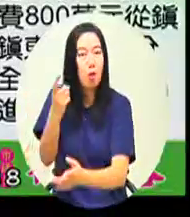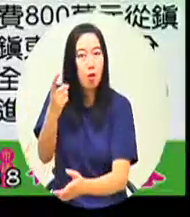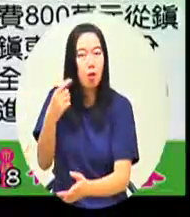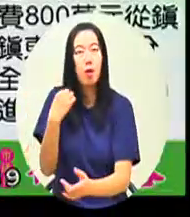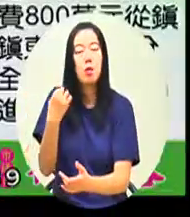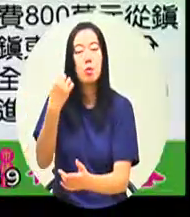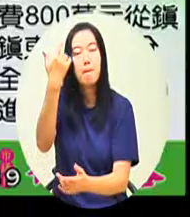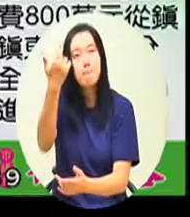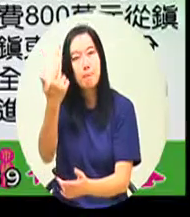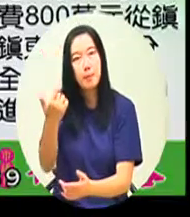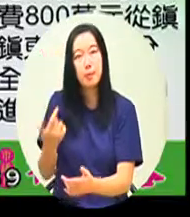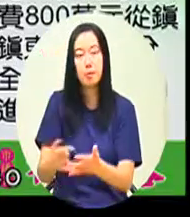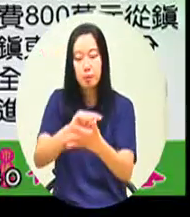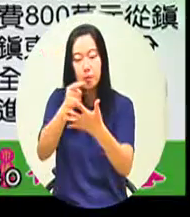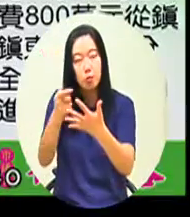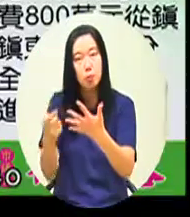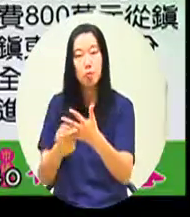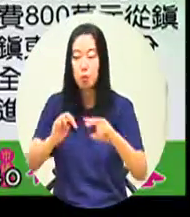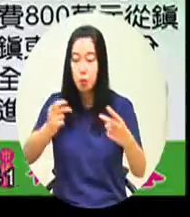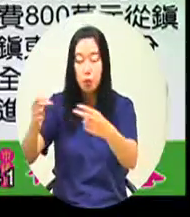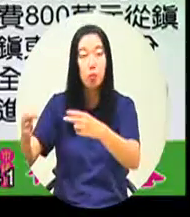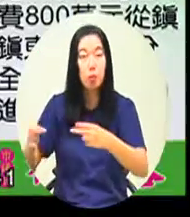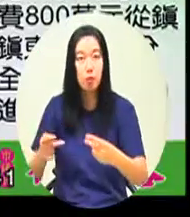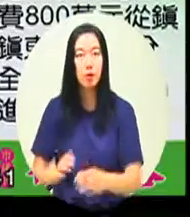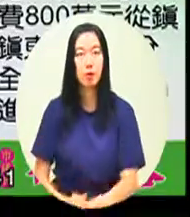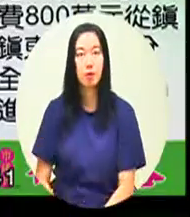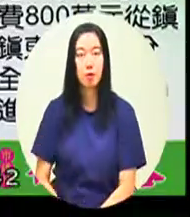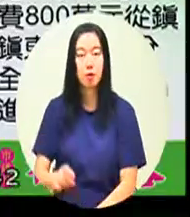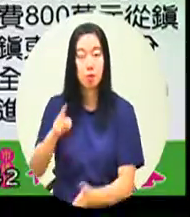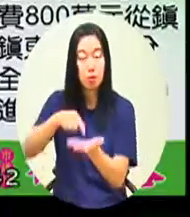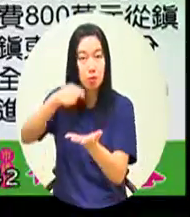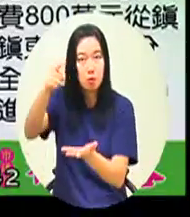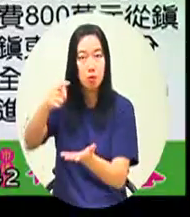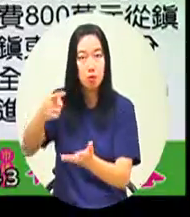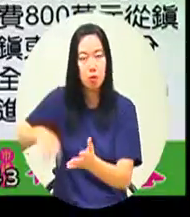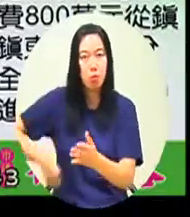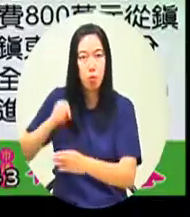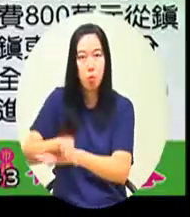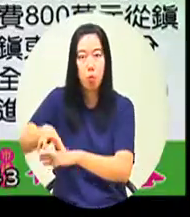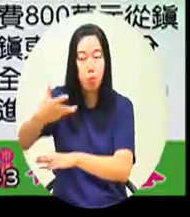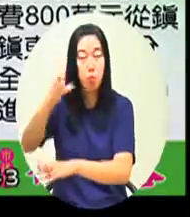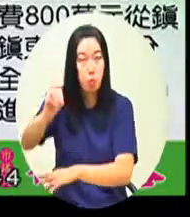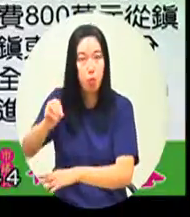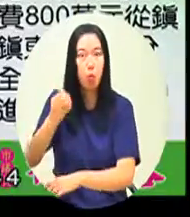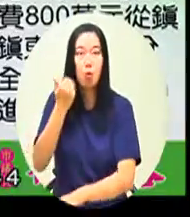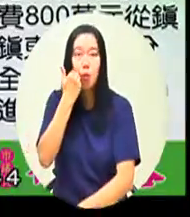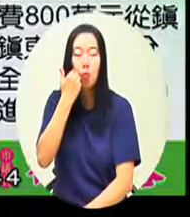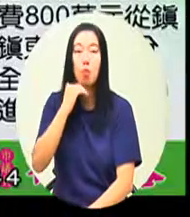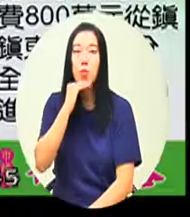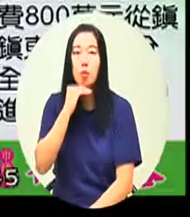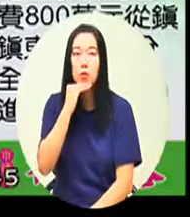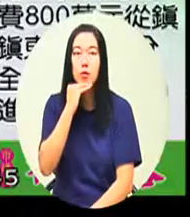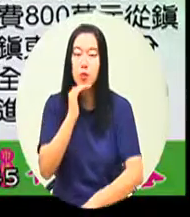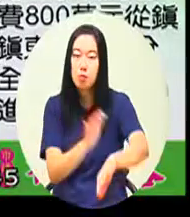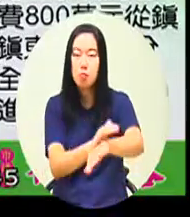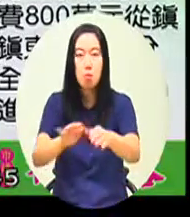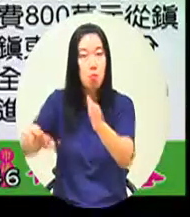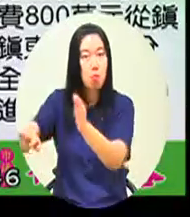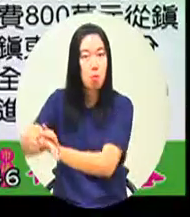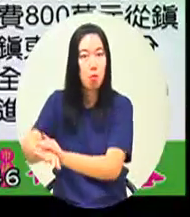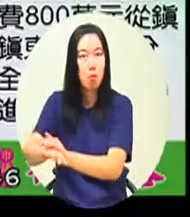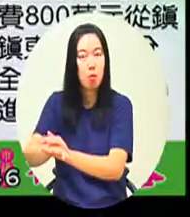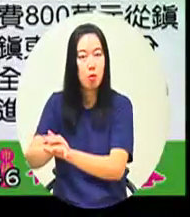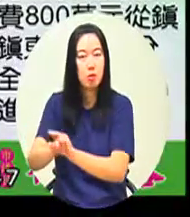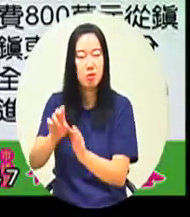步。但是我觉得说一次800万，我干嘛？你要当两边都弄好，可能要弄到四年